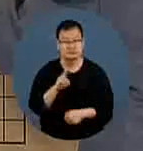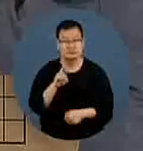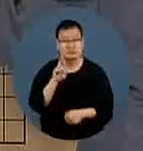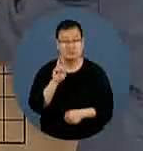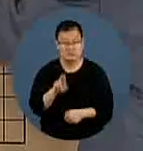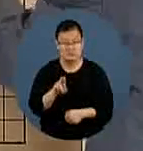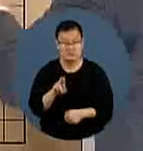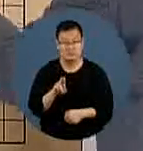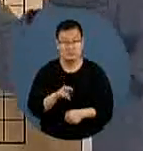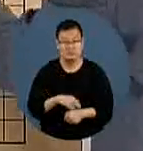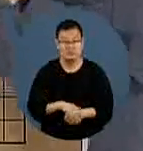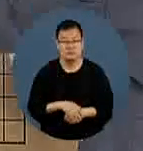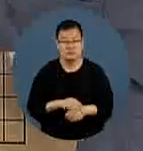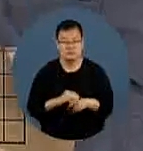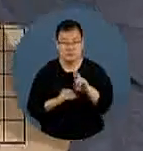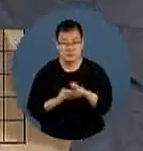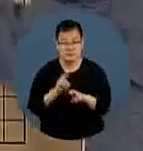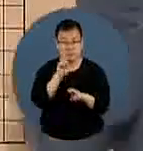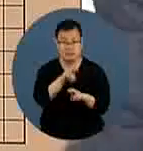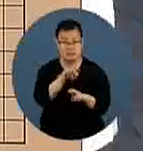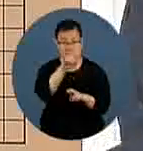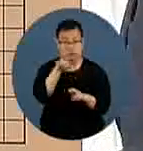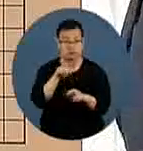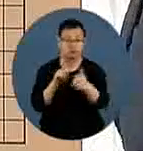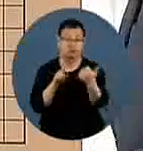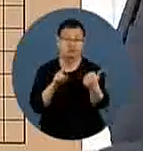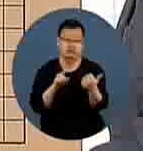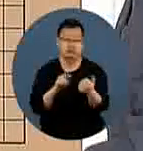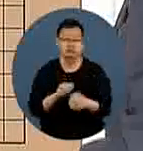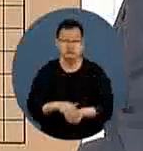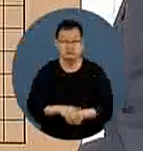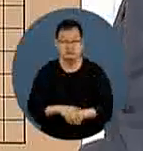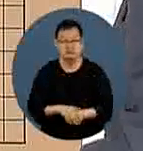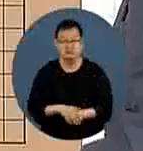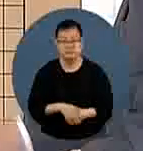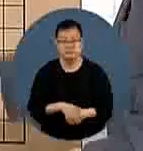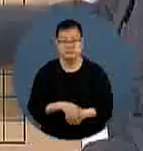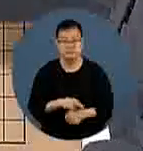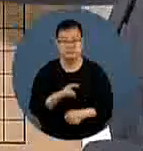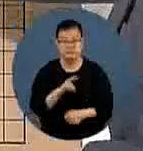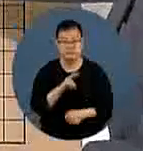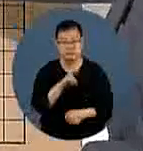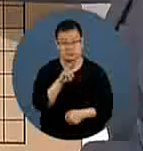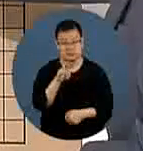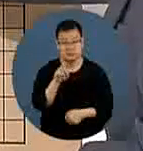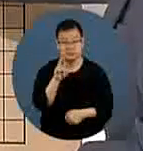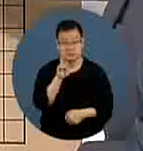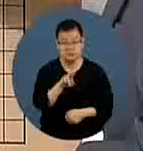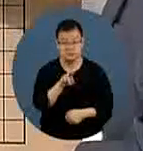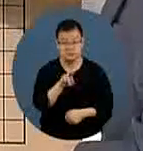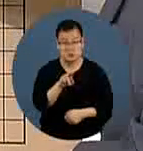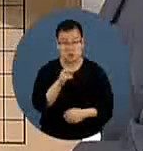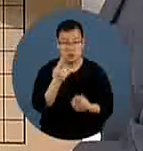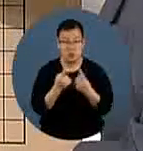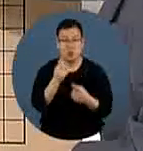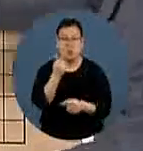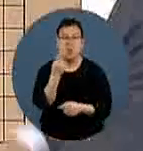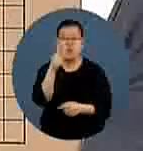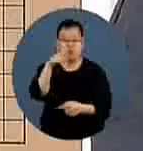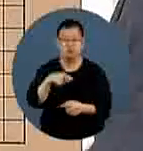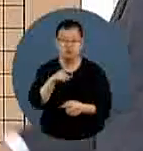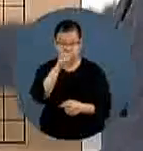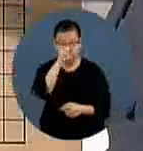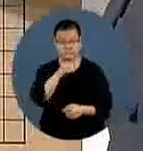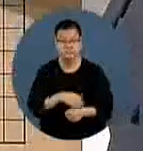이렇게 몰았어요. 그러니까 늘면 이제는 그렇죠. 큰일 납니다. 네. 그래서 늘어든 이때든 항상 이런 경우는 이렇게 호응과 정수가